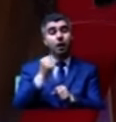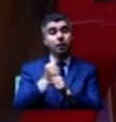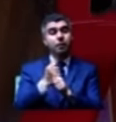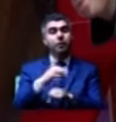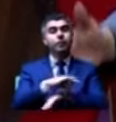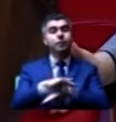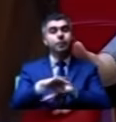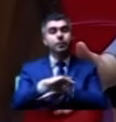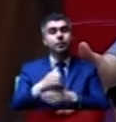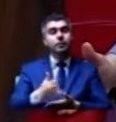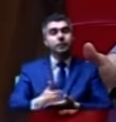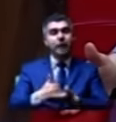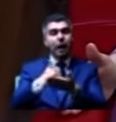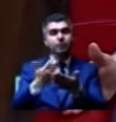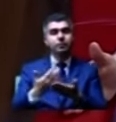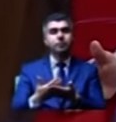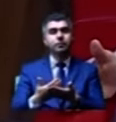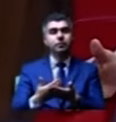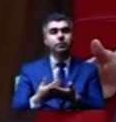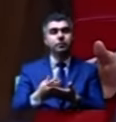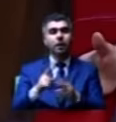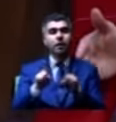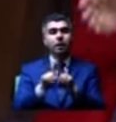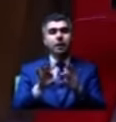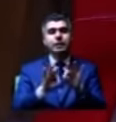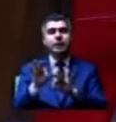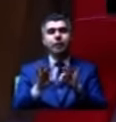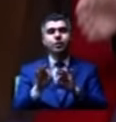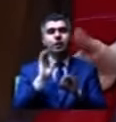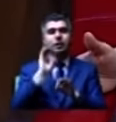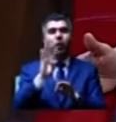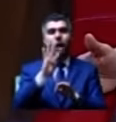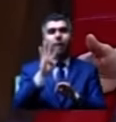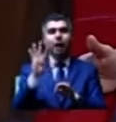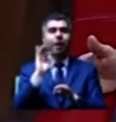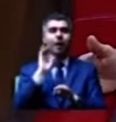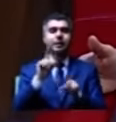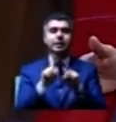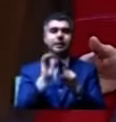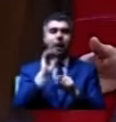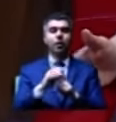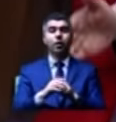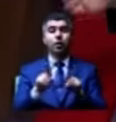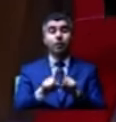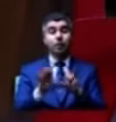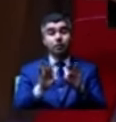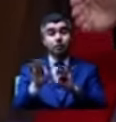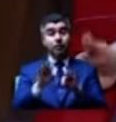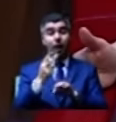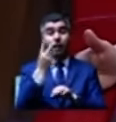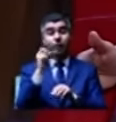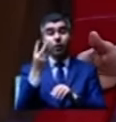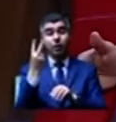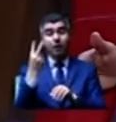الوطني، كينزلوا استراتيجية 4+4 ديال الوزارة، درنا دراسة منذ 2012 بدينا